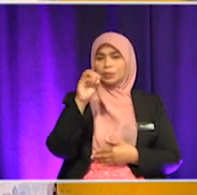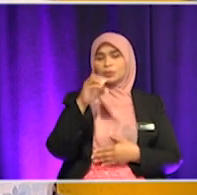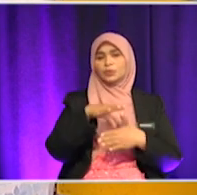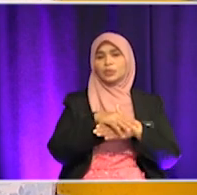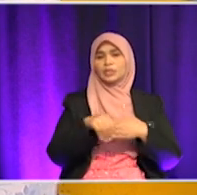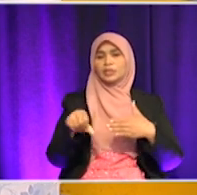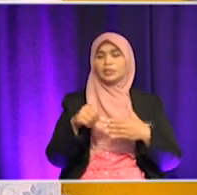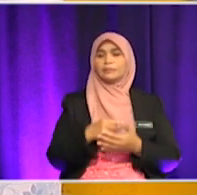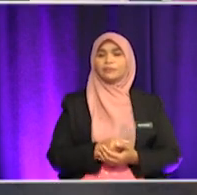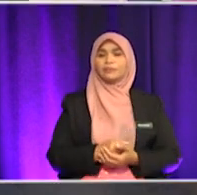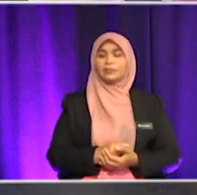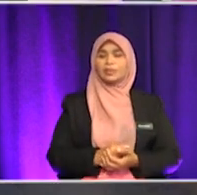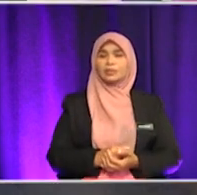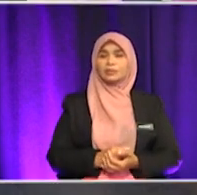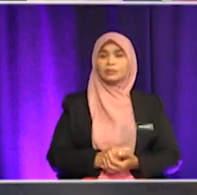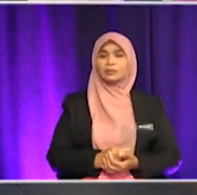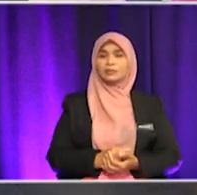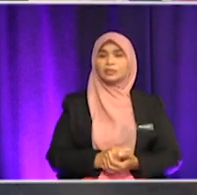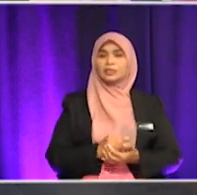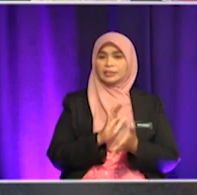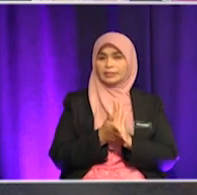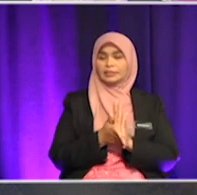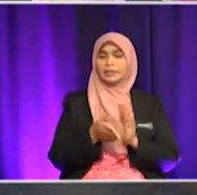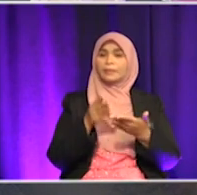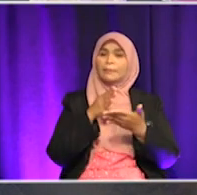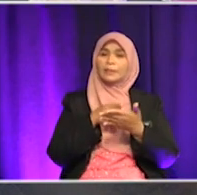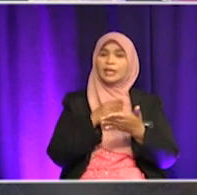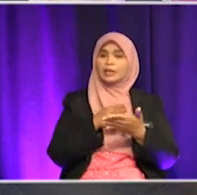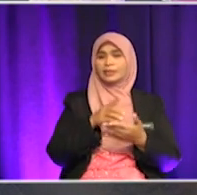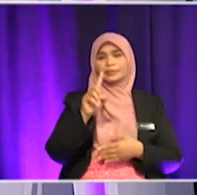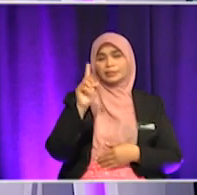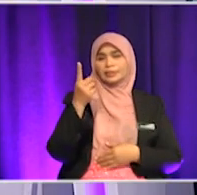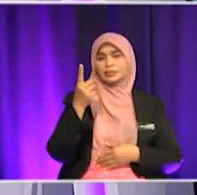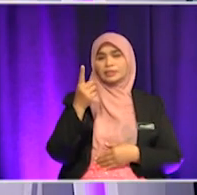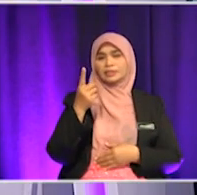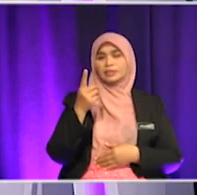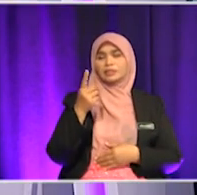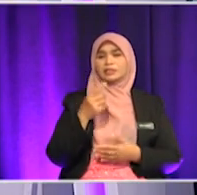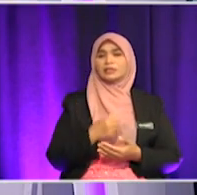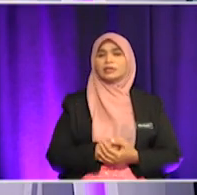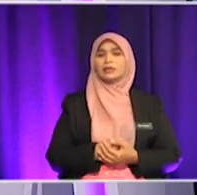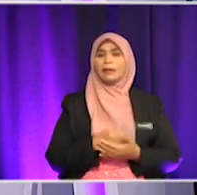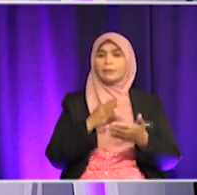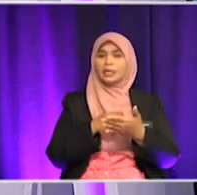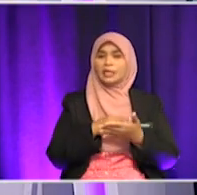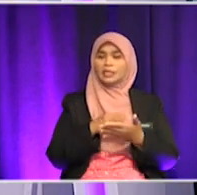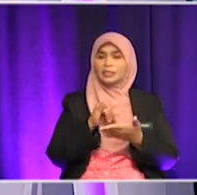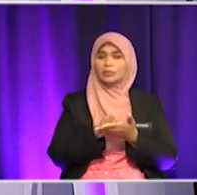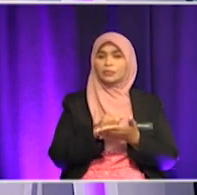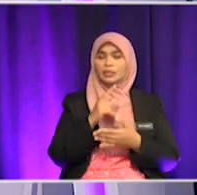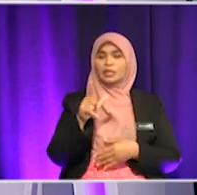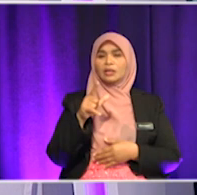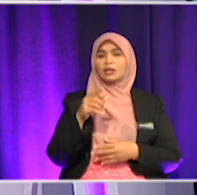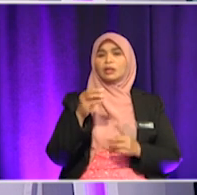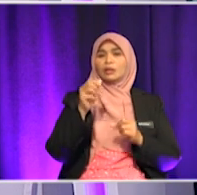RM180. Betul. Okay, sekarang jadi ni kalau kita nak cari bilangan dia sahaja. Bilangan sahaja. Bilangan itulah merupakan anu ataupun huruf